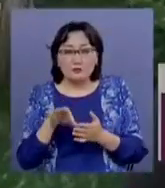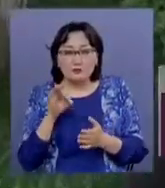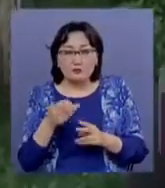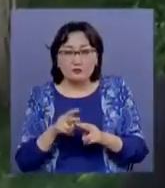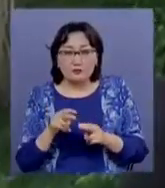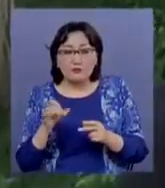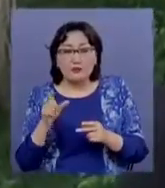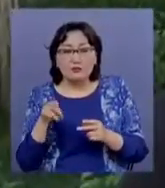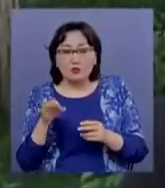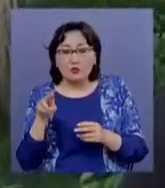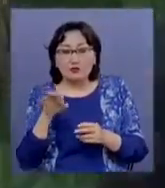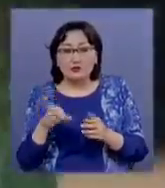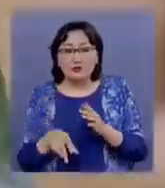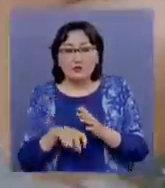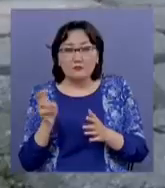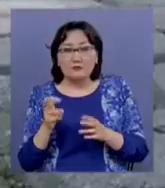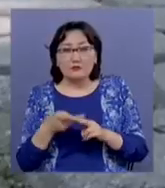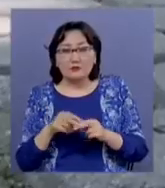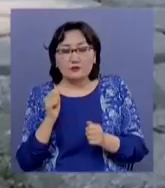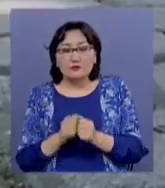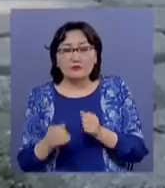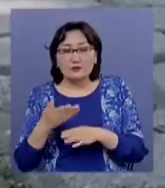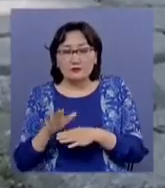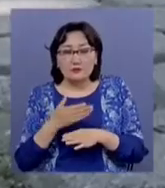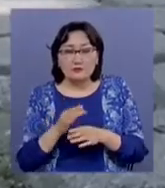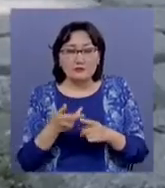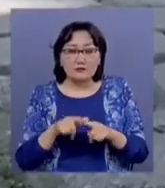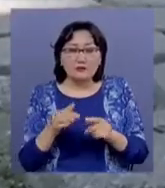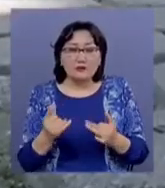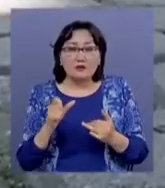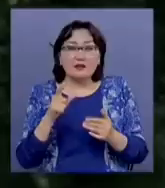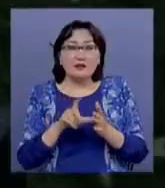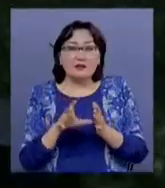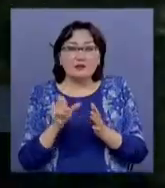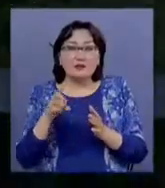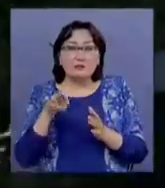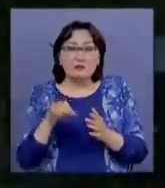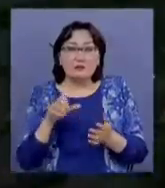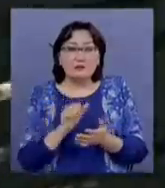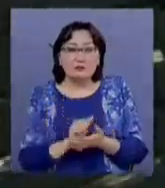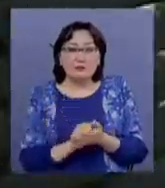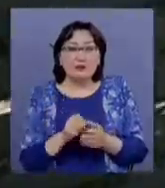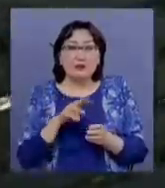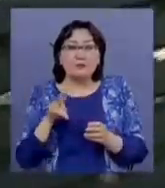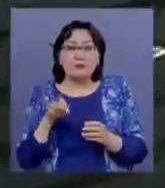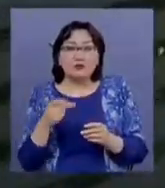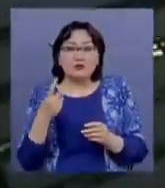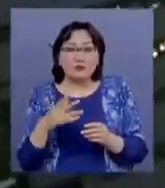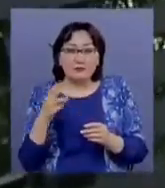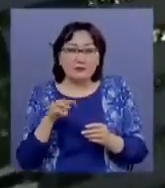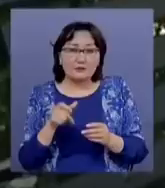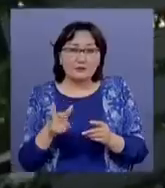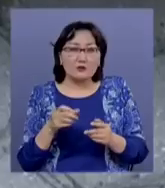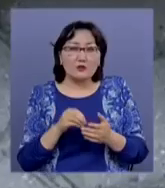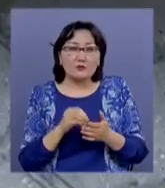бұғаттан шешесіз. Ол әрқайсысы үшін бөлек. Бүгінгінің трендіне айналған электросамокатты жалға алу құны минутына 25 теңгені құрайды. Бұғаттан